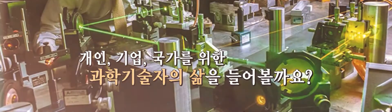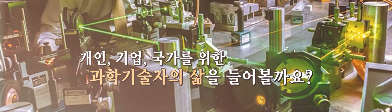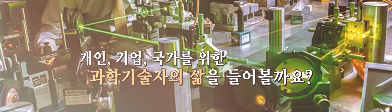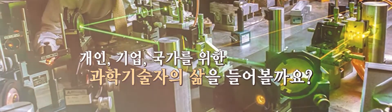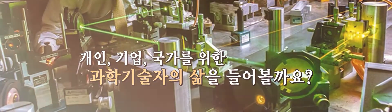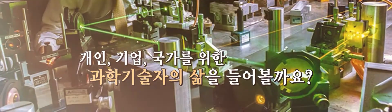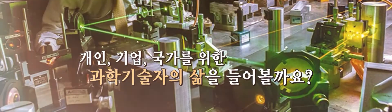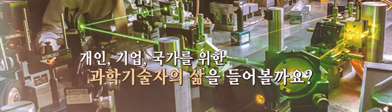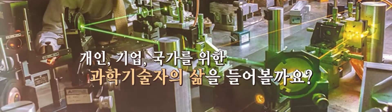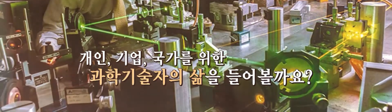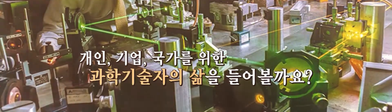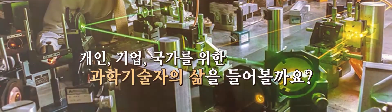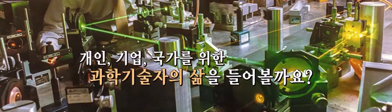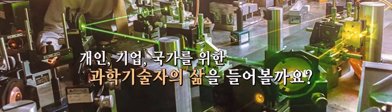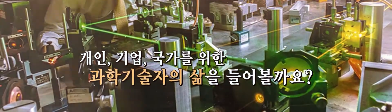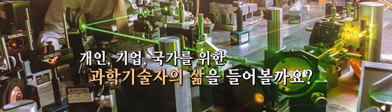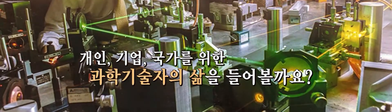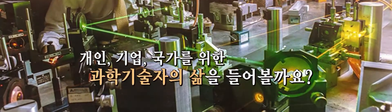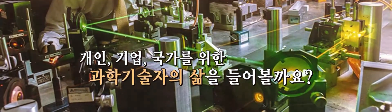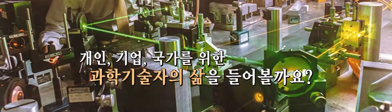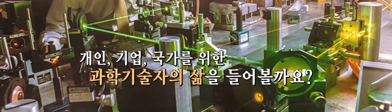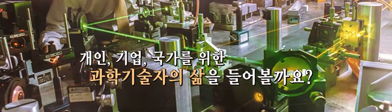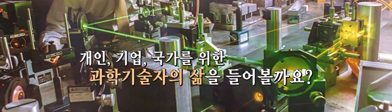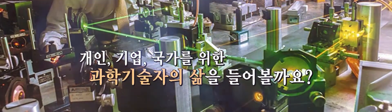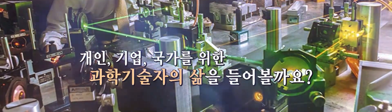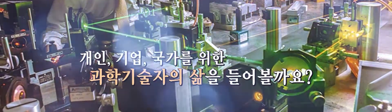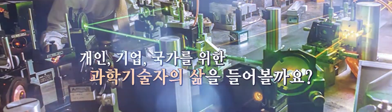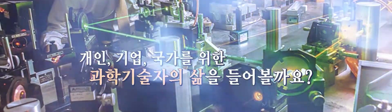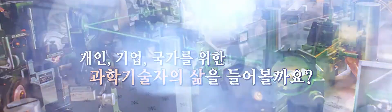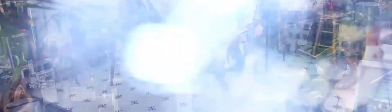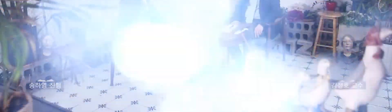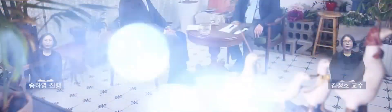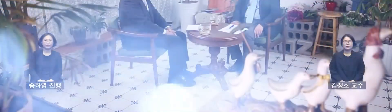그의 과학기술자의 삶은 어떤지 들어볼까요?